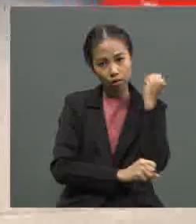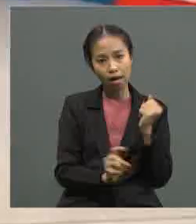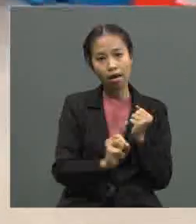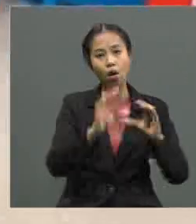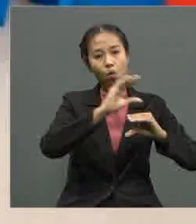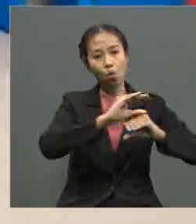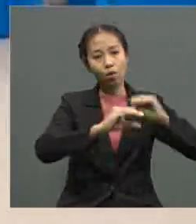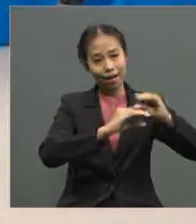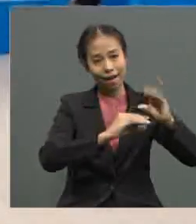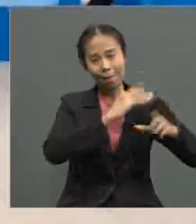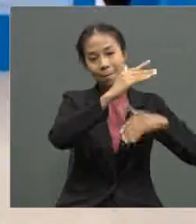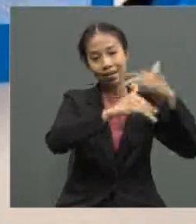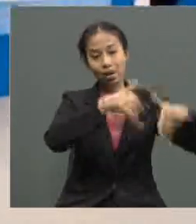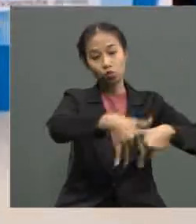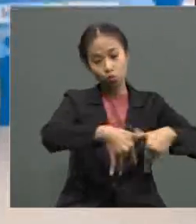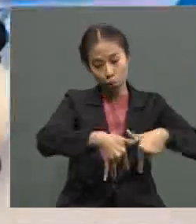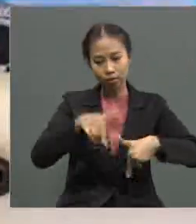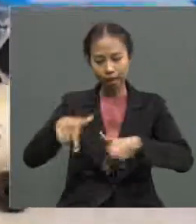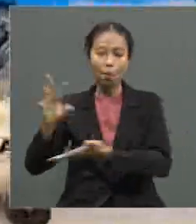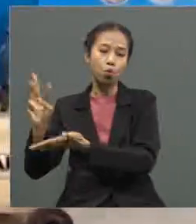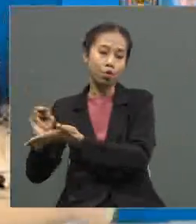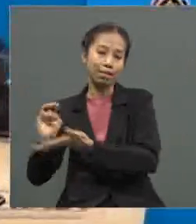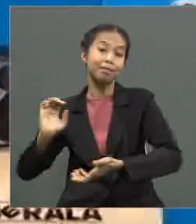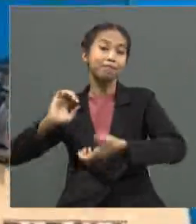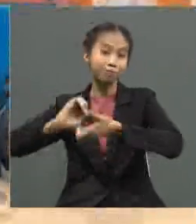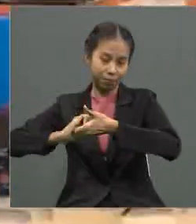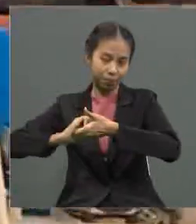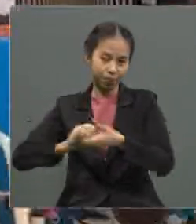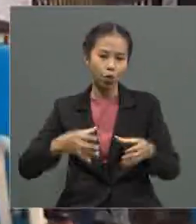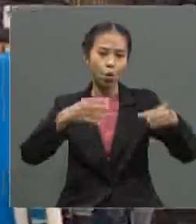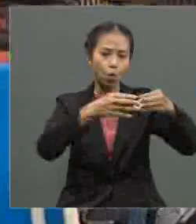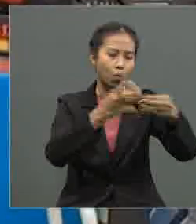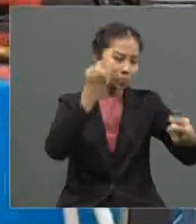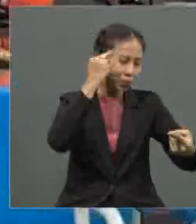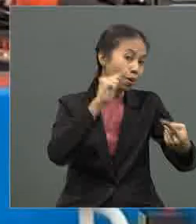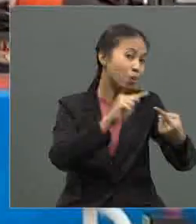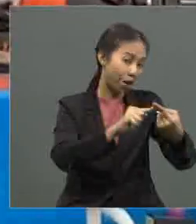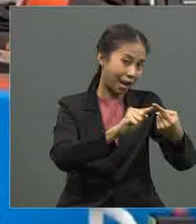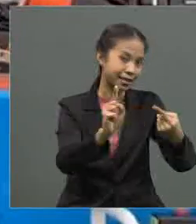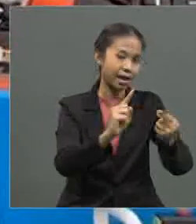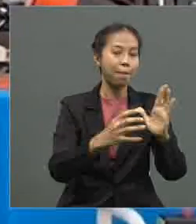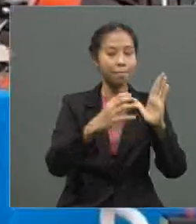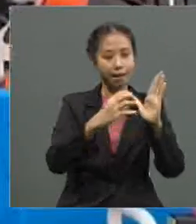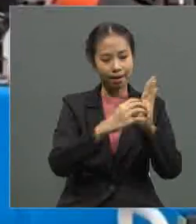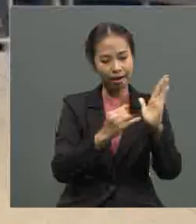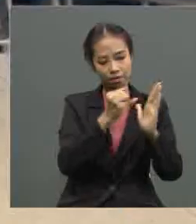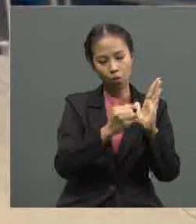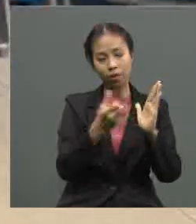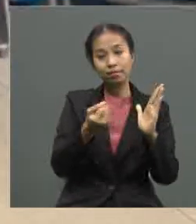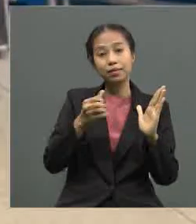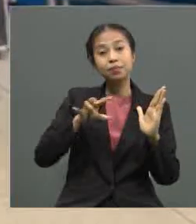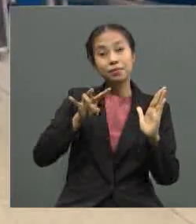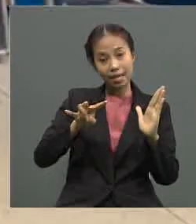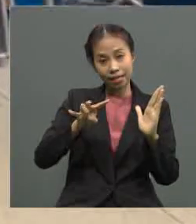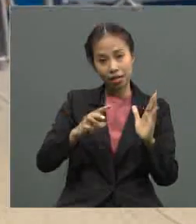นกับมูลนิธิป่อเต็กตึงนะคะโดยเขากำหนดกลุ่มเป้าหมายแรกคือดำเนินการในพื้นที่ภาคกลางมี17จังหวัดรว